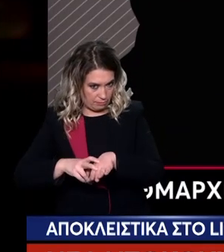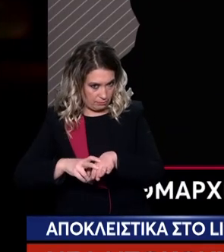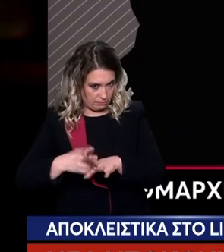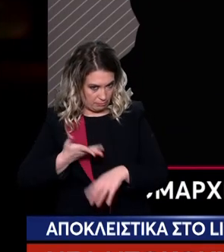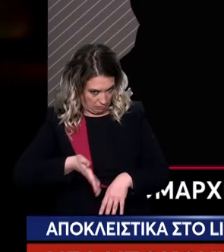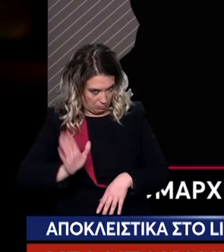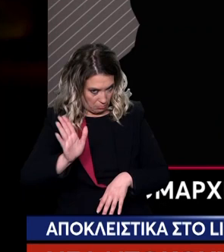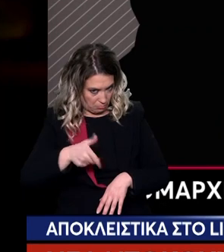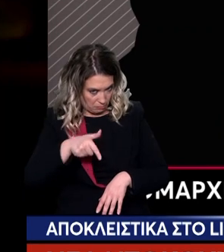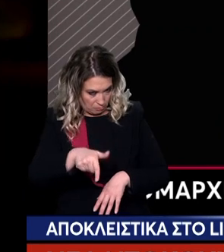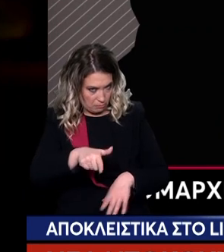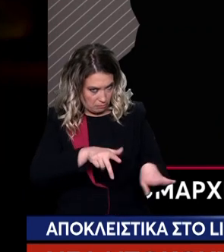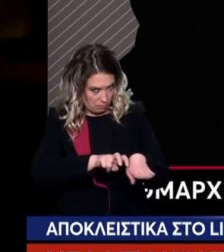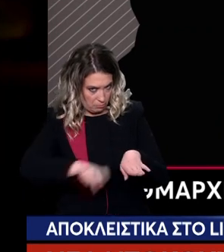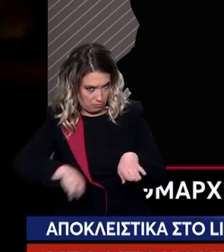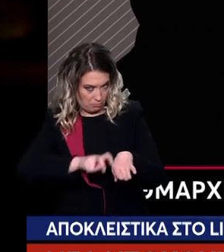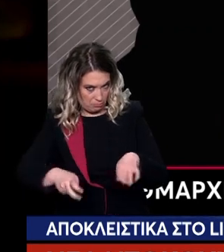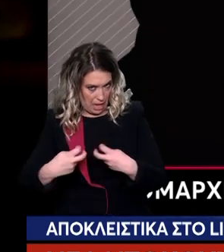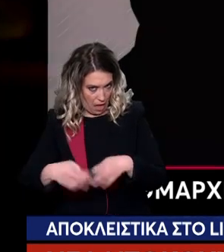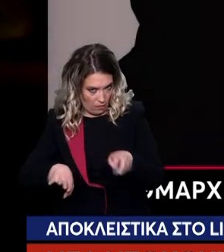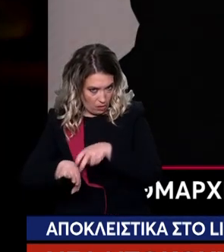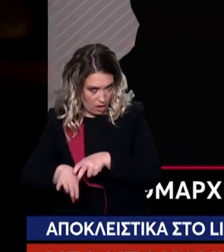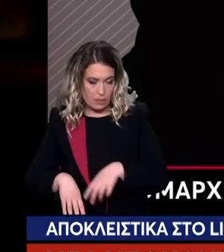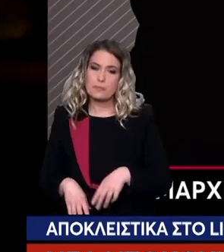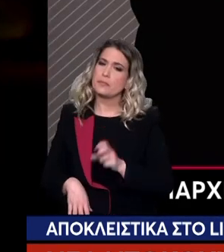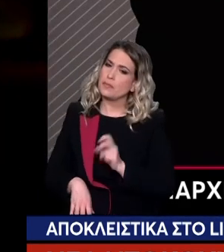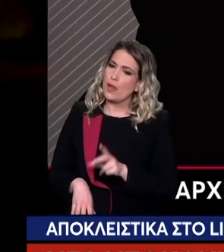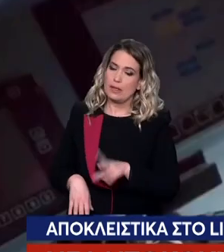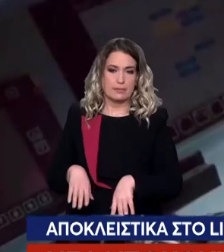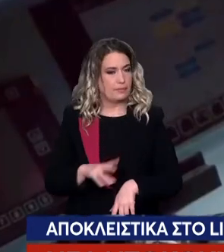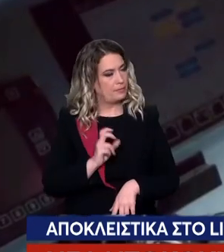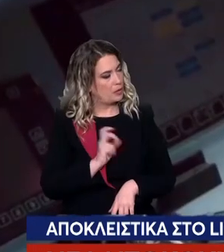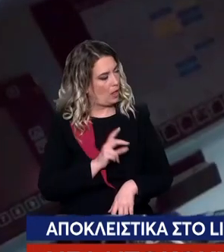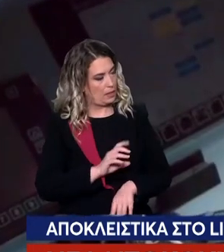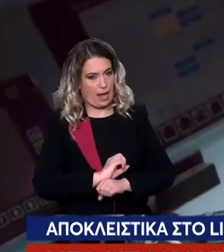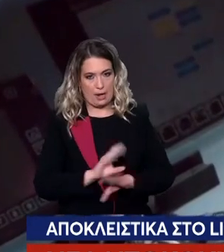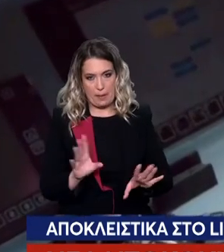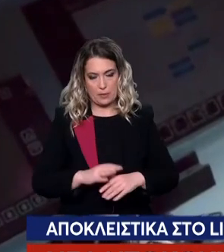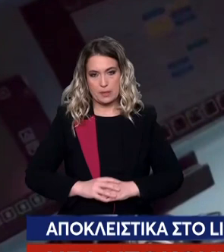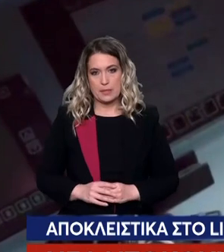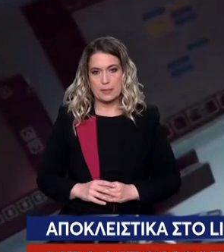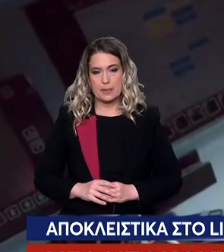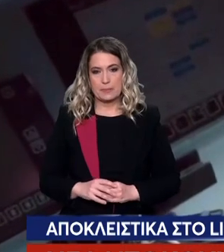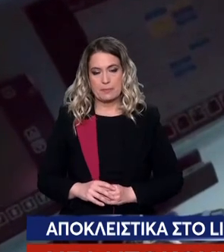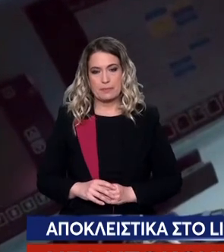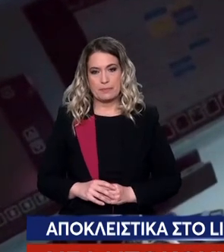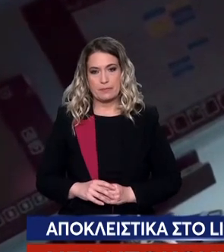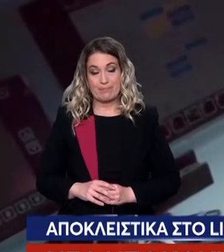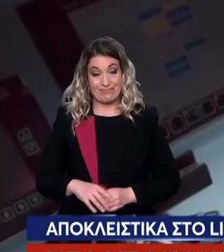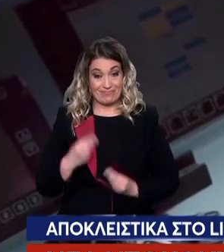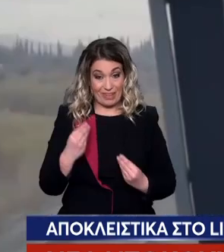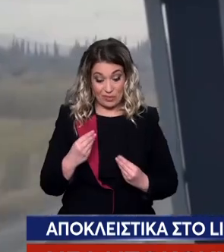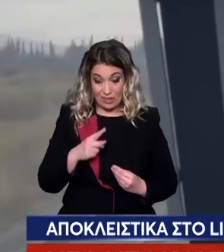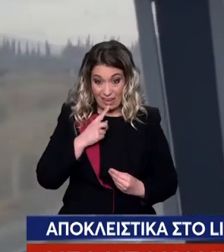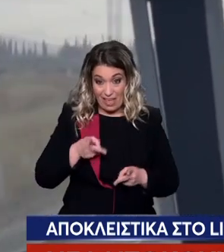διώξτε το 2596 θα πάει ο κόσμος με λεωφορεία εντάξει καλώς έγινε ακόμα και όταν δύο τρένα εκείνο το απόγευμα κινούνταν στην ίδια